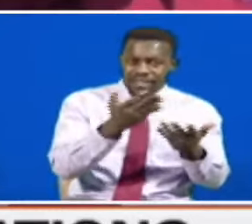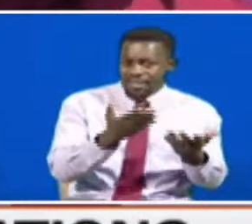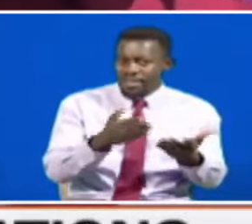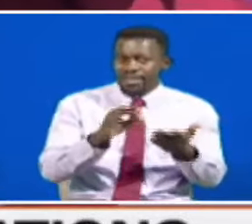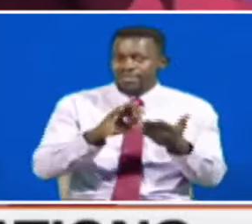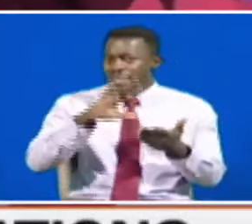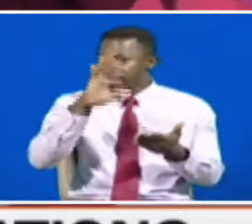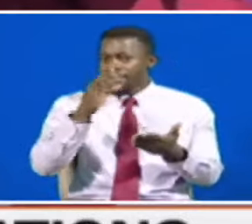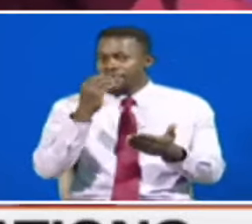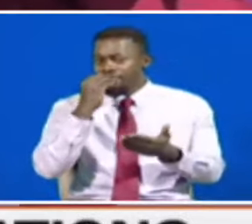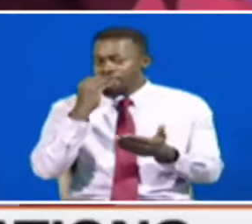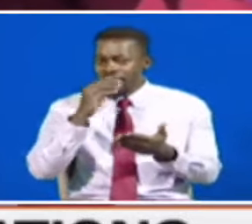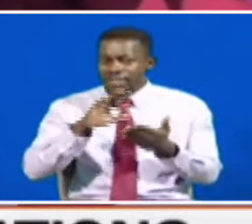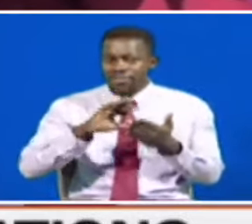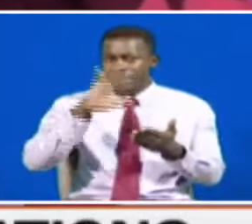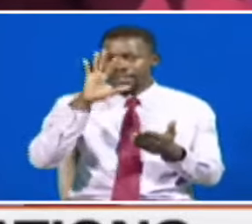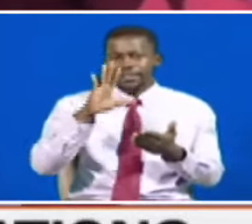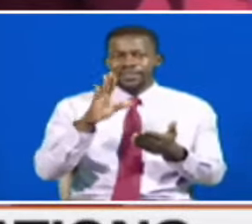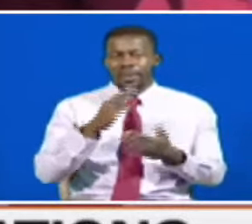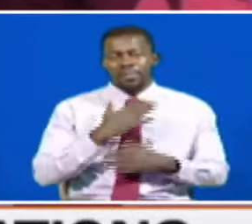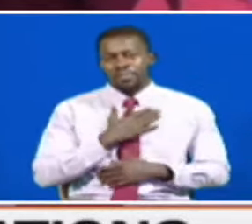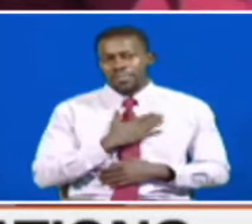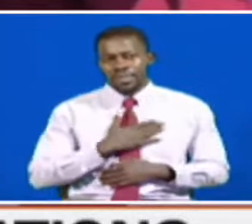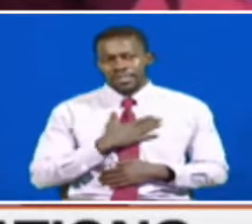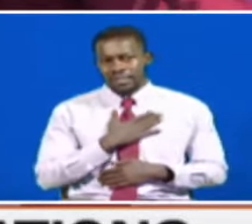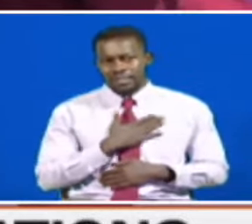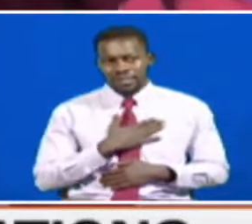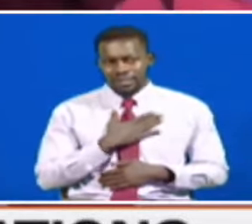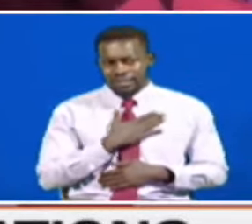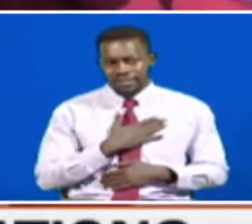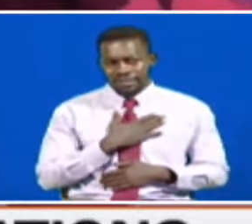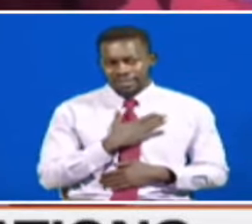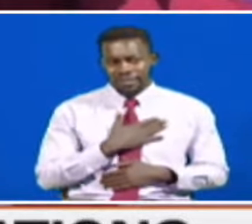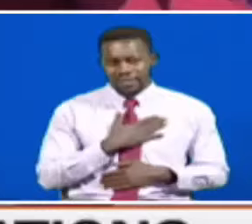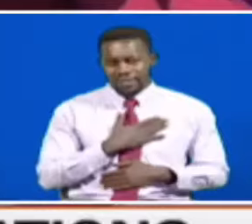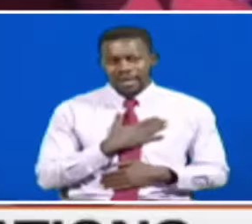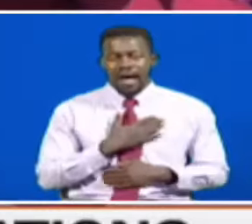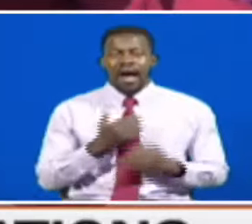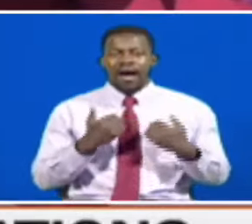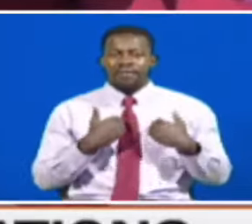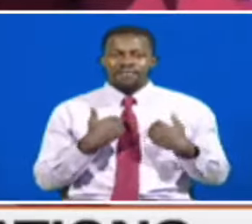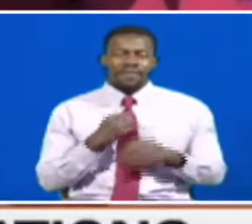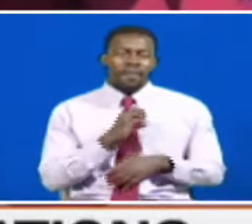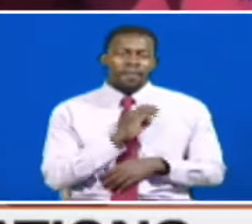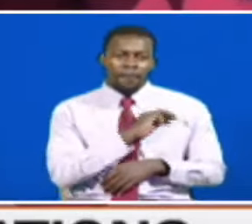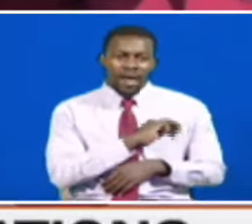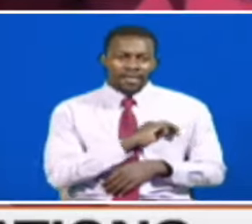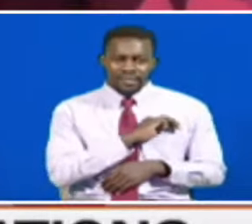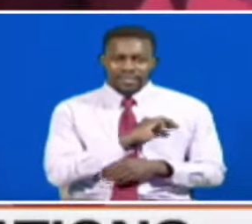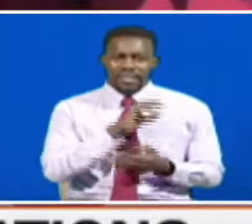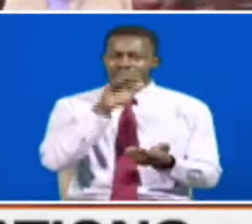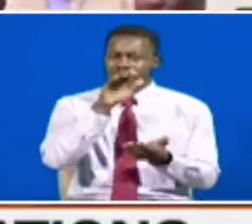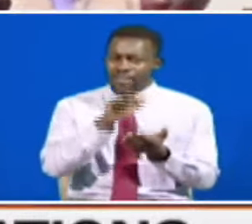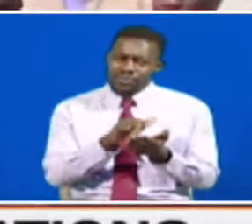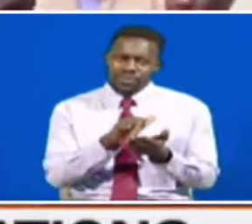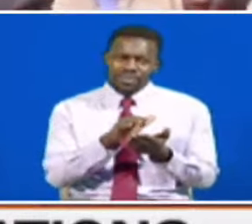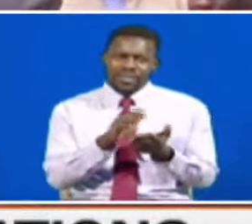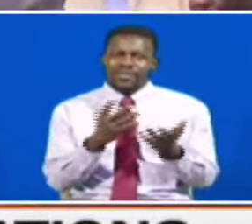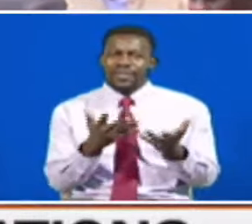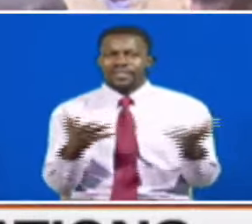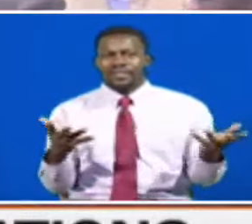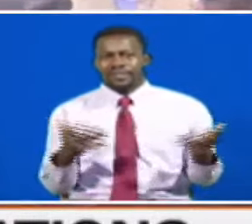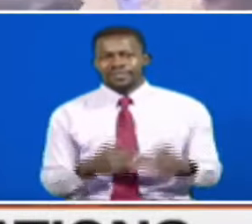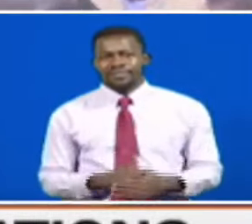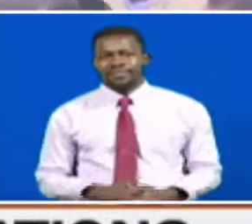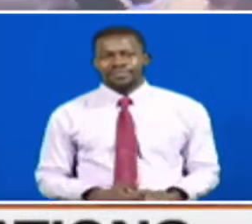vyakula zimepanda juu sana. Tunamuomba ili aone huruma, atuone huruma kama wananchi wa Kenya.